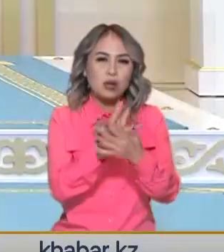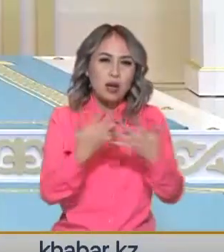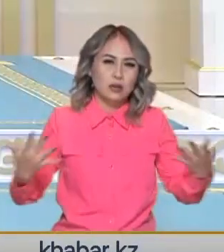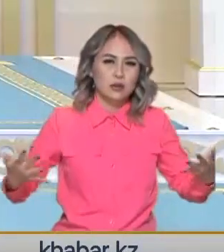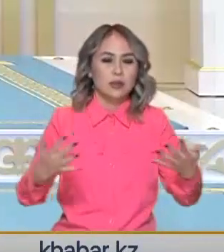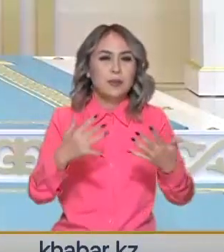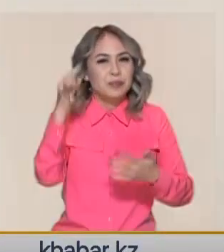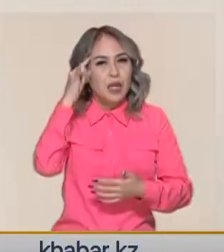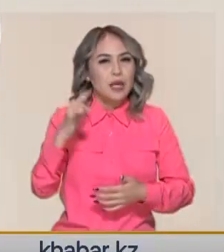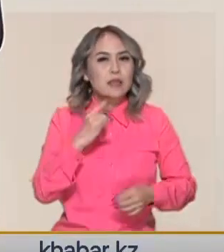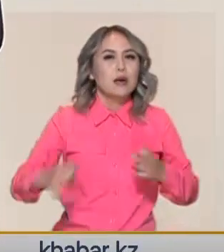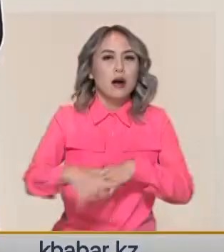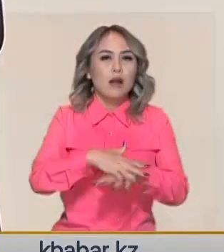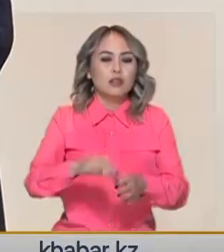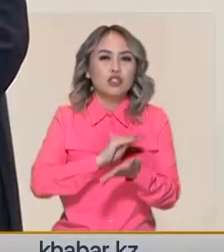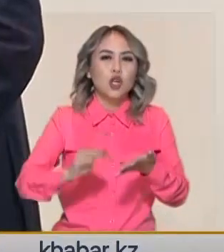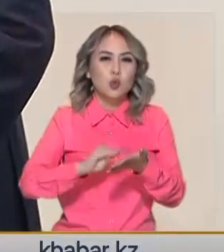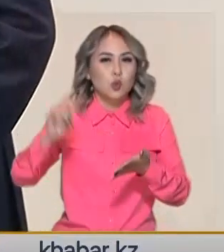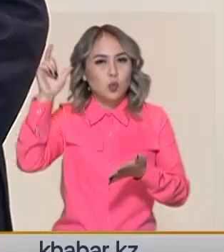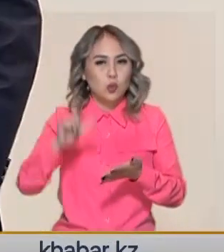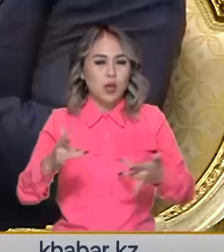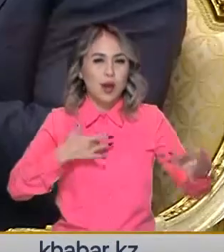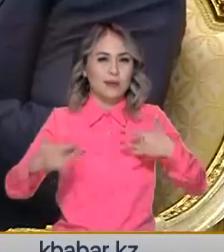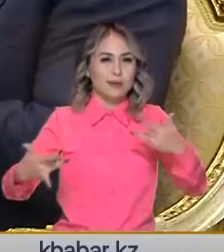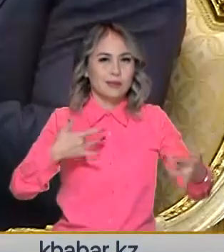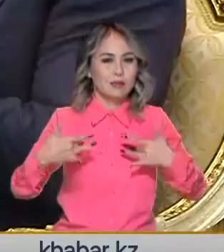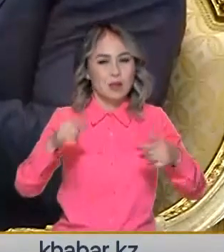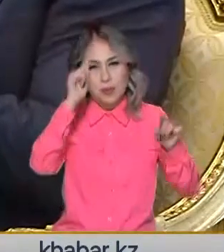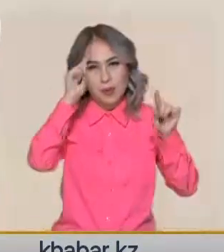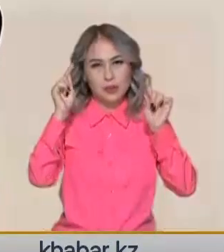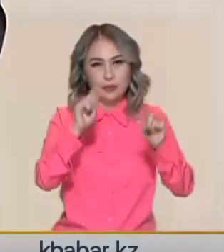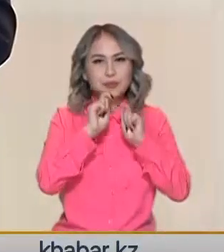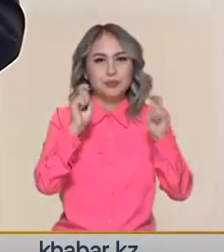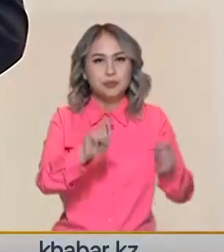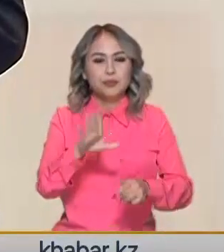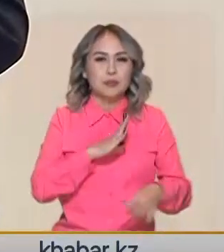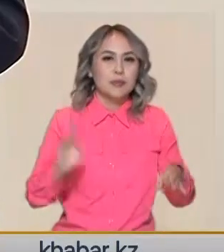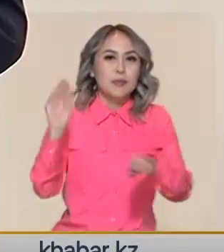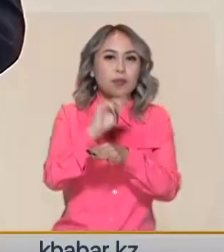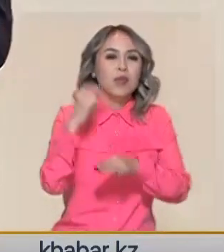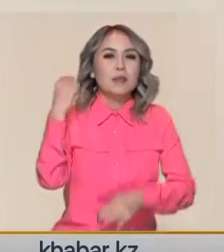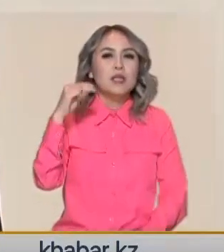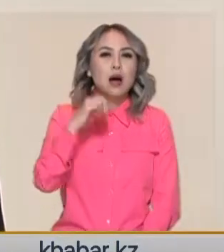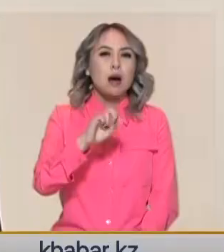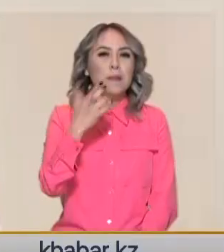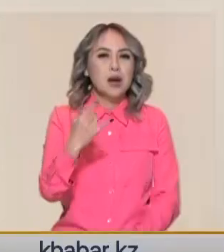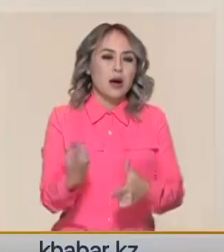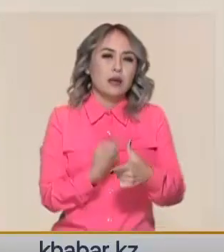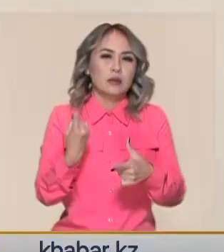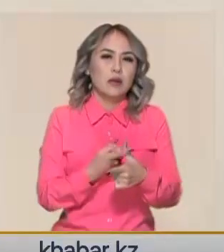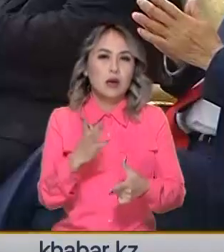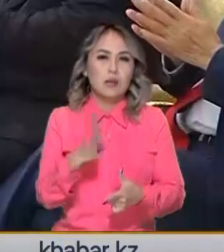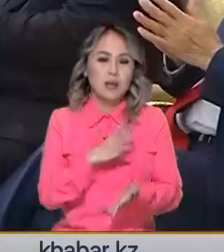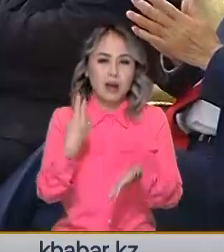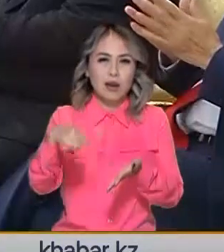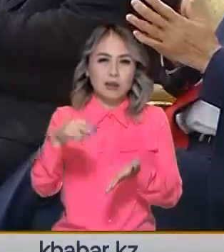майталмандарын Қазақстанның халық жазушысы және халық әртісі атақтарымен марапаттады. Бұған қоса президент Абай атындағы әдебиет пен өнер